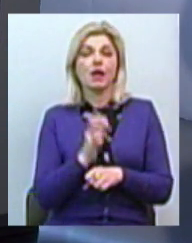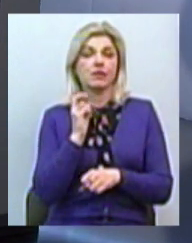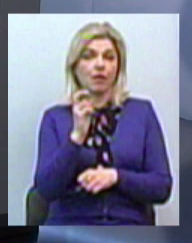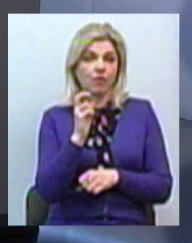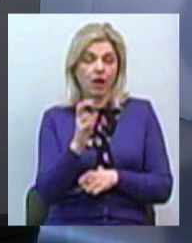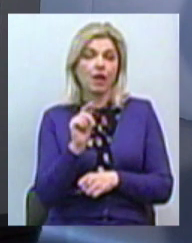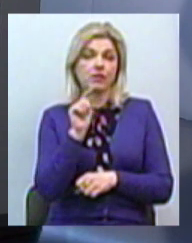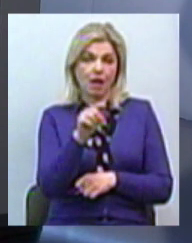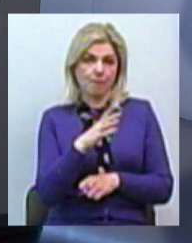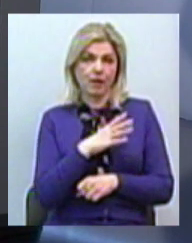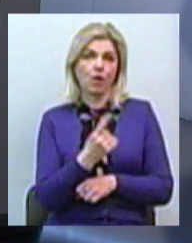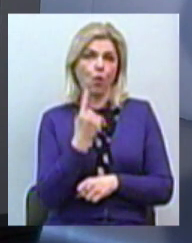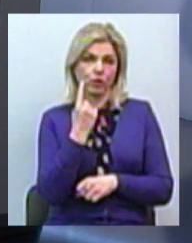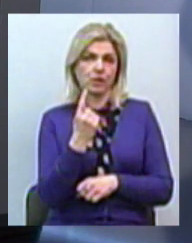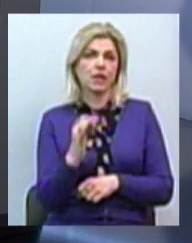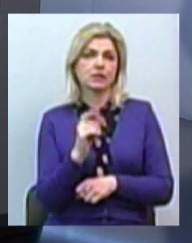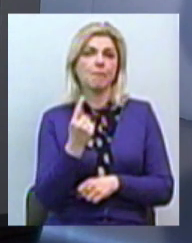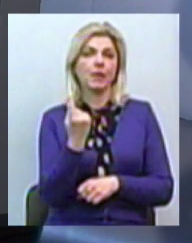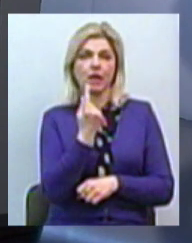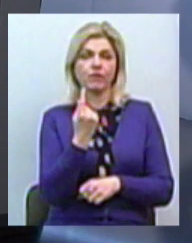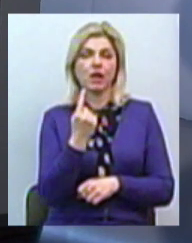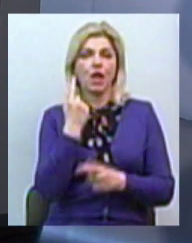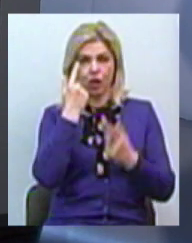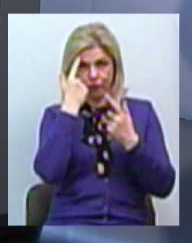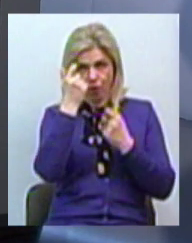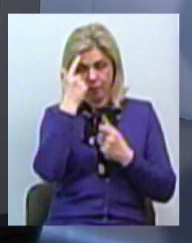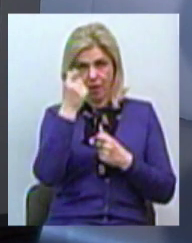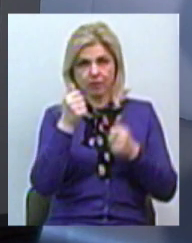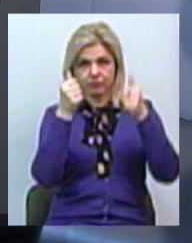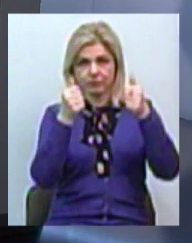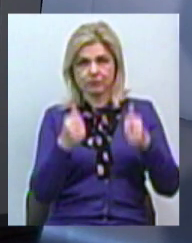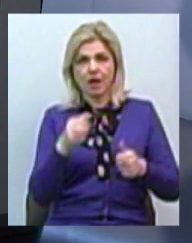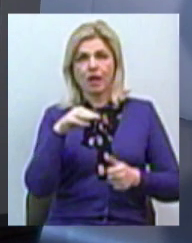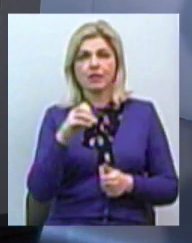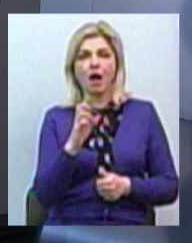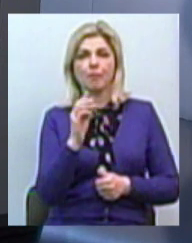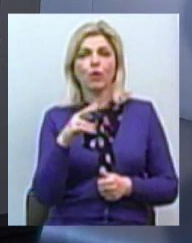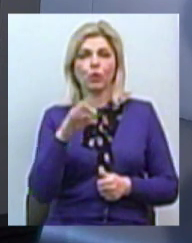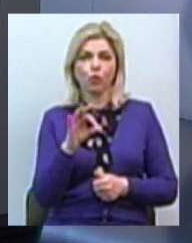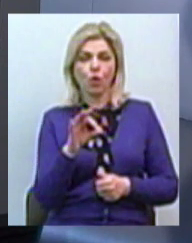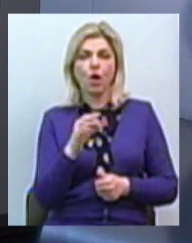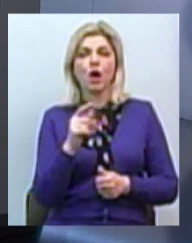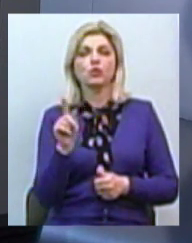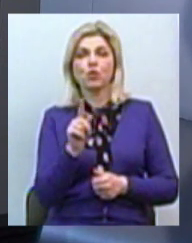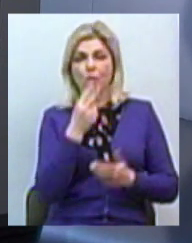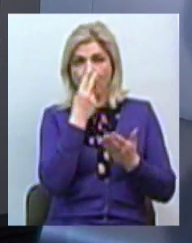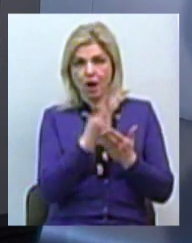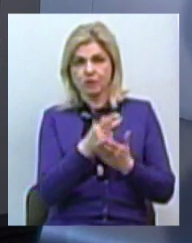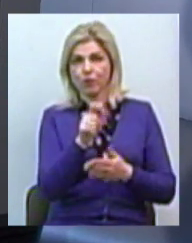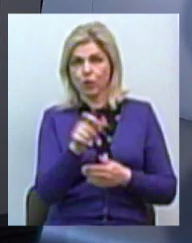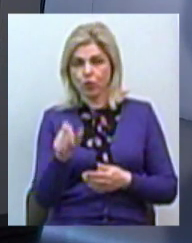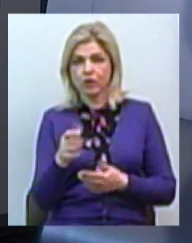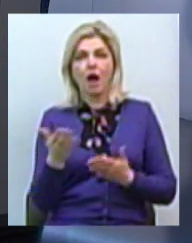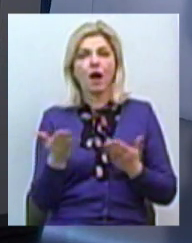там було одне з перших інформаційних табло розташоване, яке показує громадянам, який